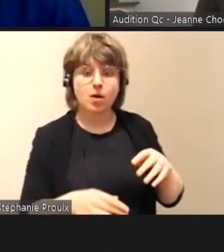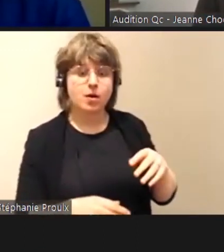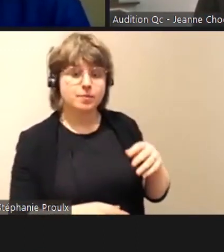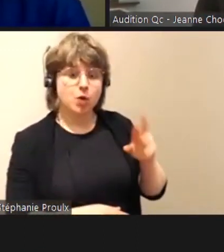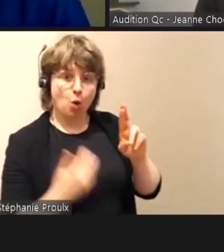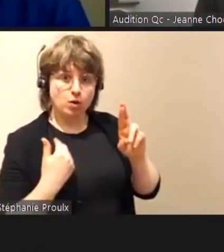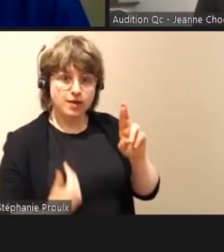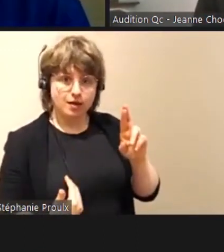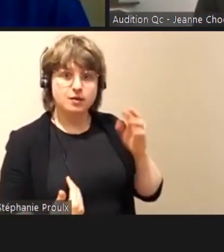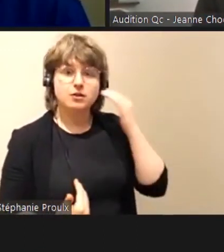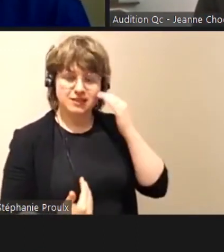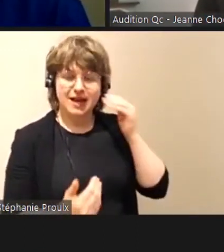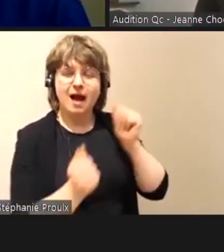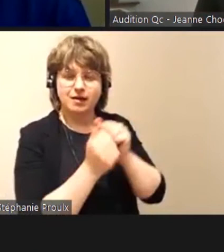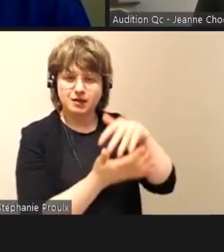étudiants, on regarde, il y a